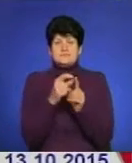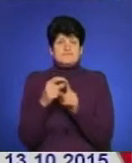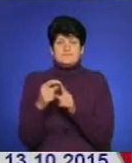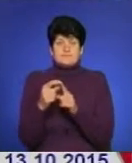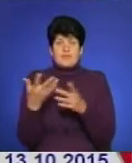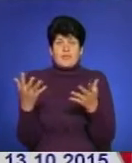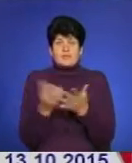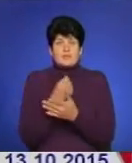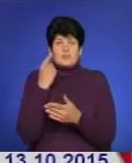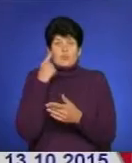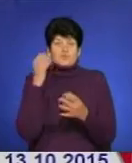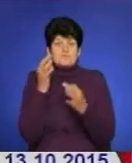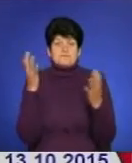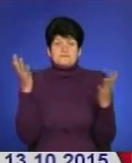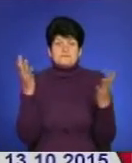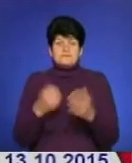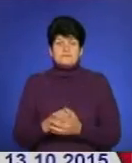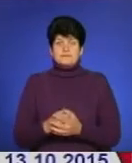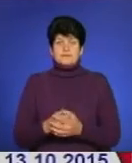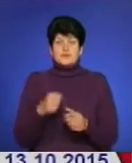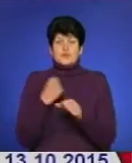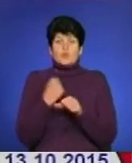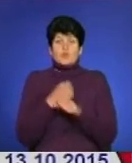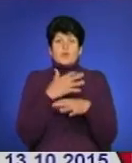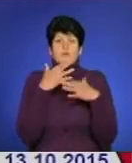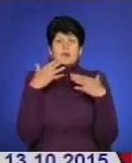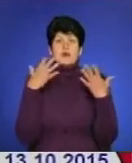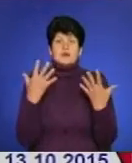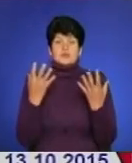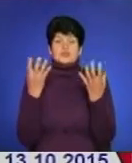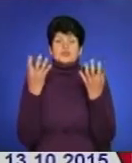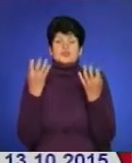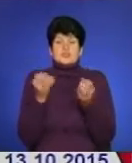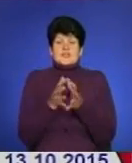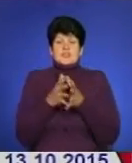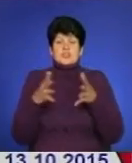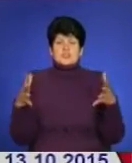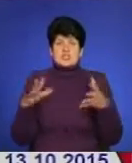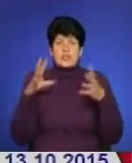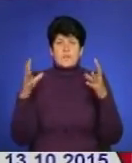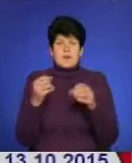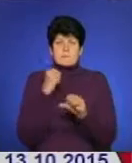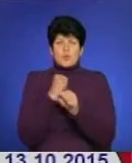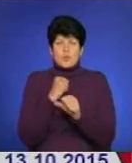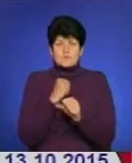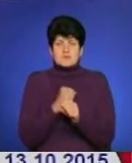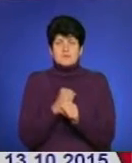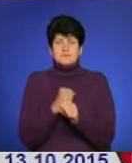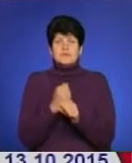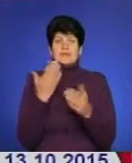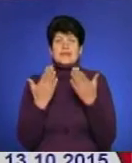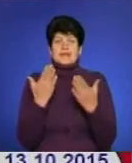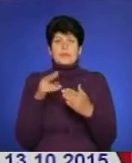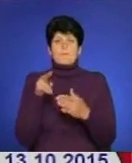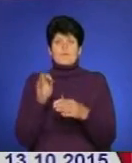вдалося почути нічого. Зроблено вже багато і ще величезний об'єм робіт, який по